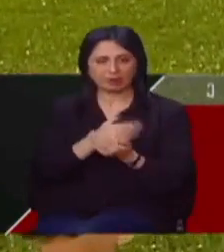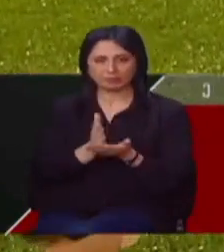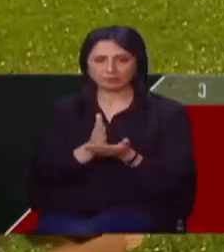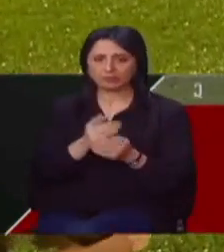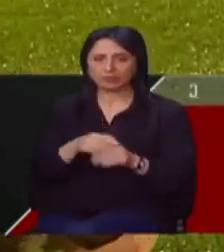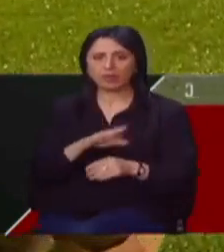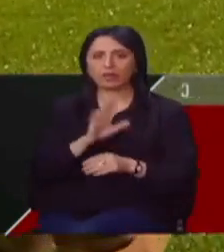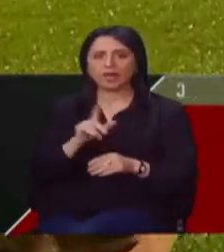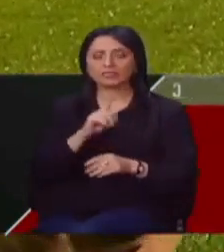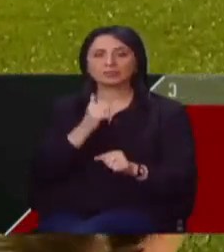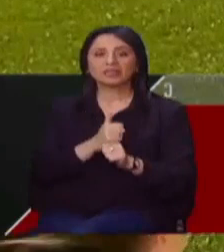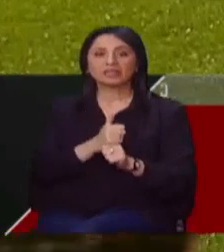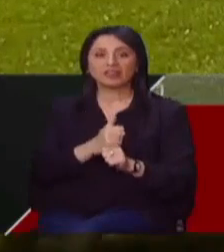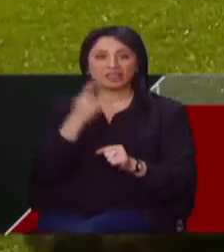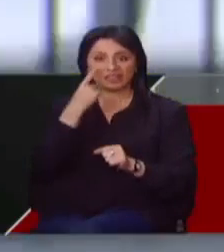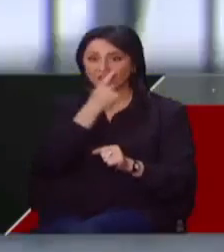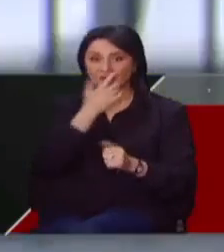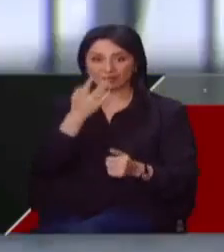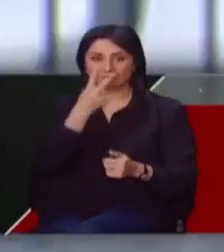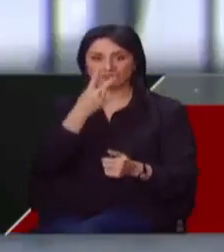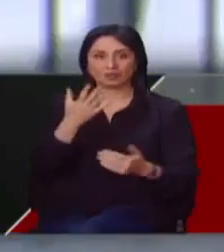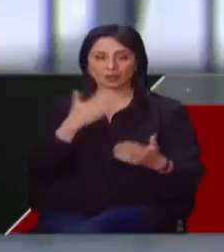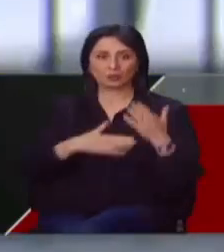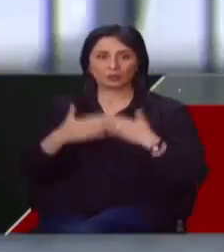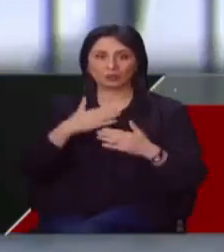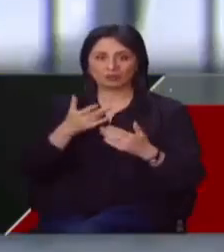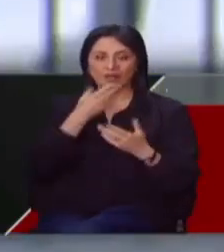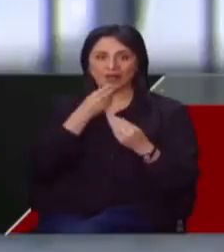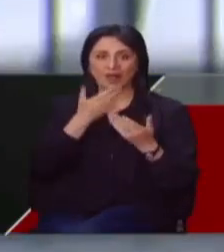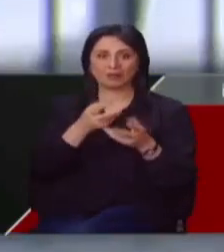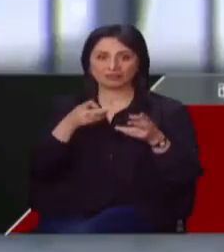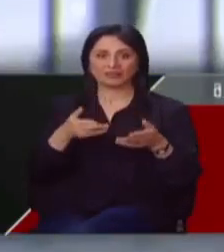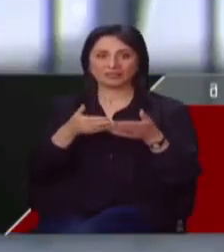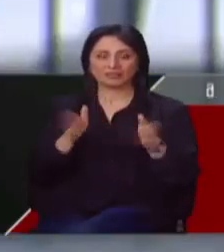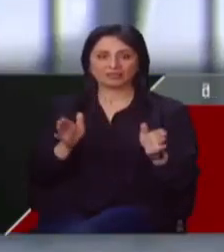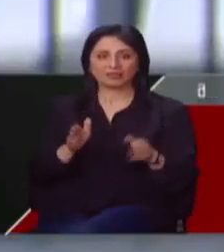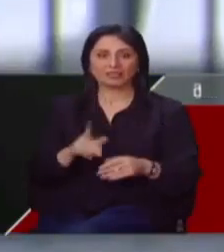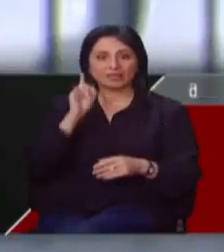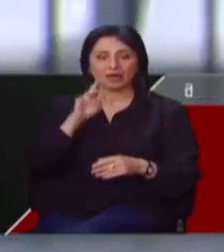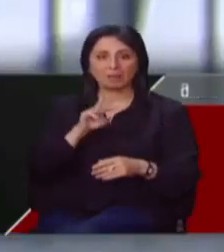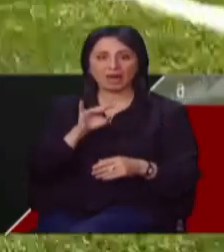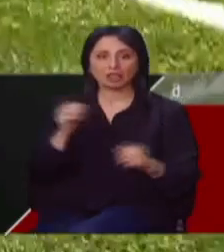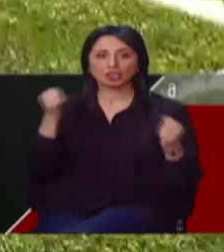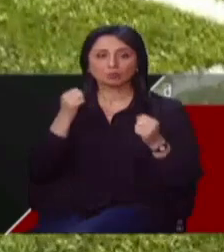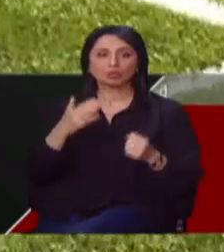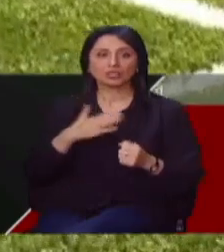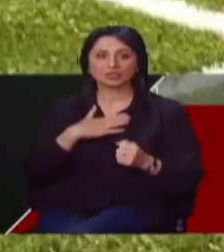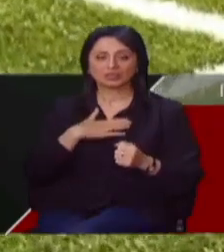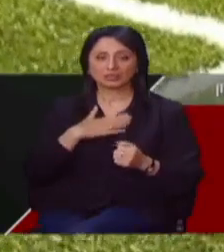და რასთავარია, თვალსუხარია ასეთი ლამაზი სტადიონი, რომელიც დღეს იხსნება მარნეულში. სპორტი არის